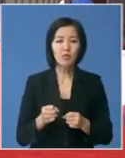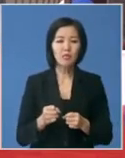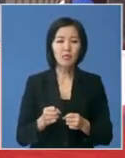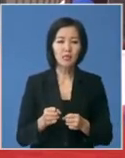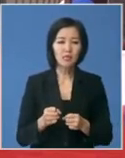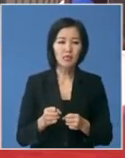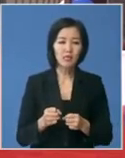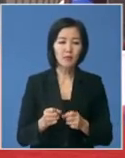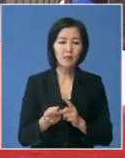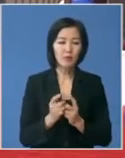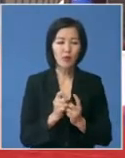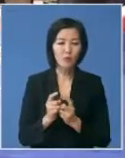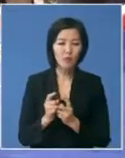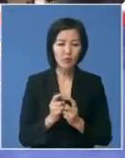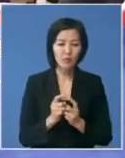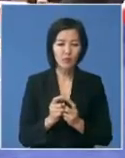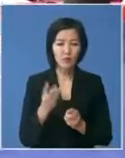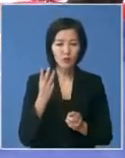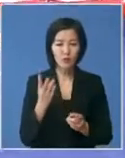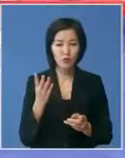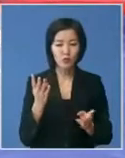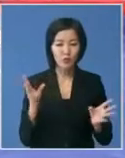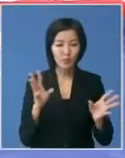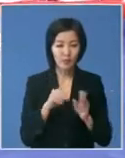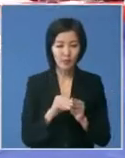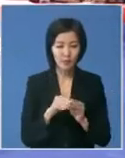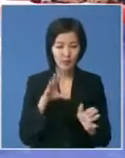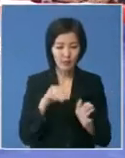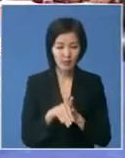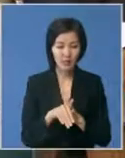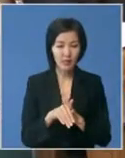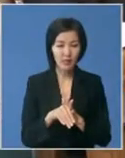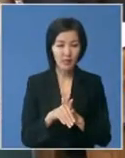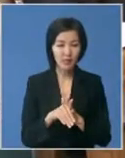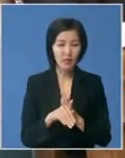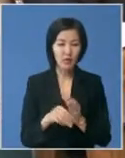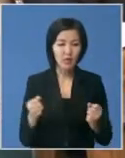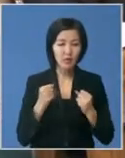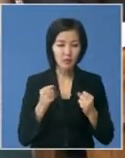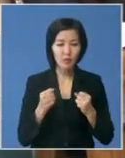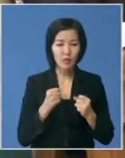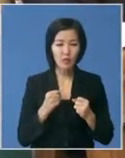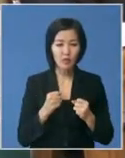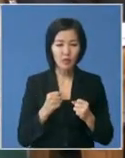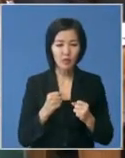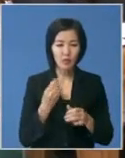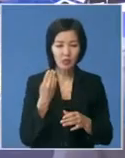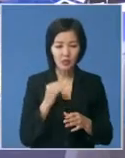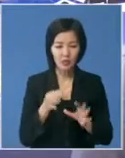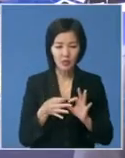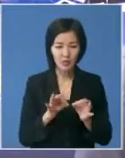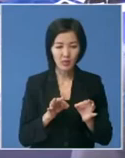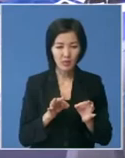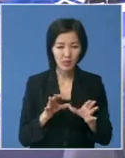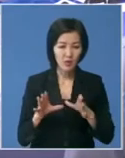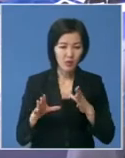сияқты күресіп, каратешілердей тебуге болады. Сондықтан да жекпе-жекпен шұғылданушылар осы спорт түрлерін жетік меңгеруі керек. Спорт